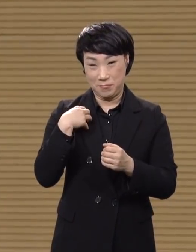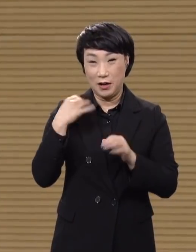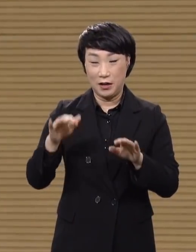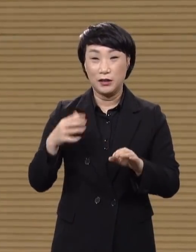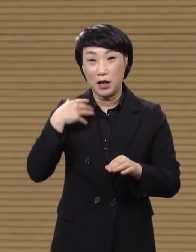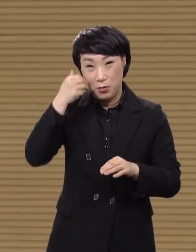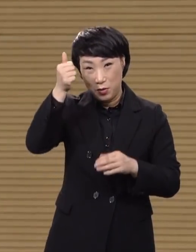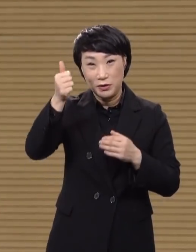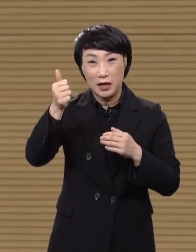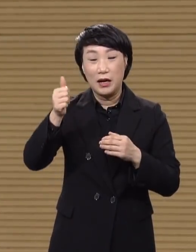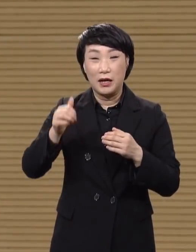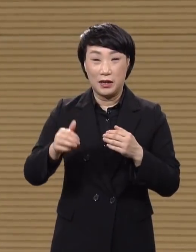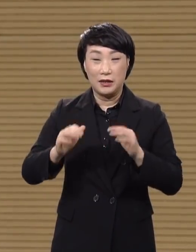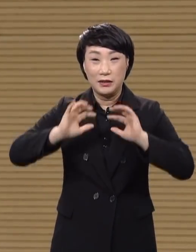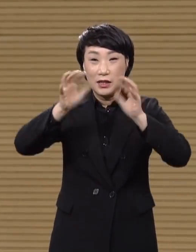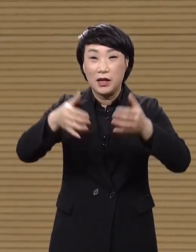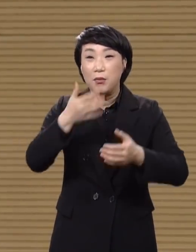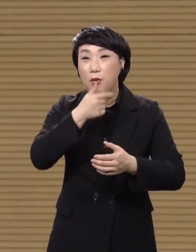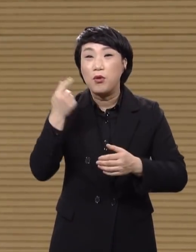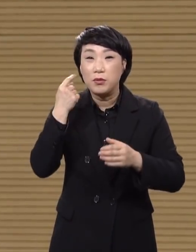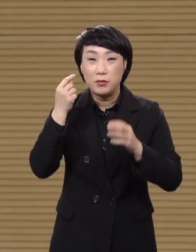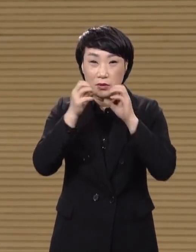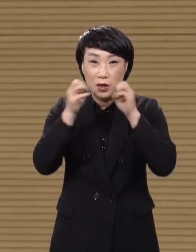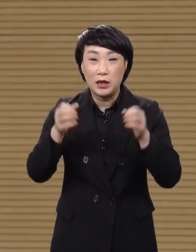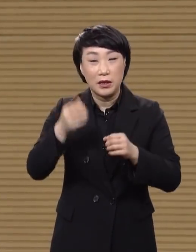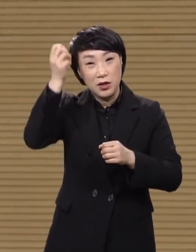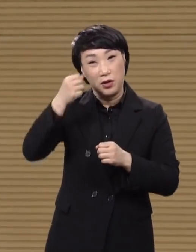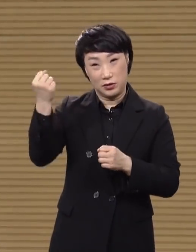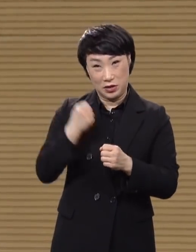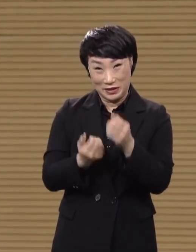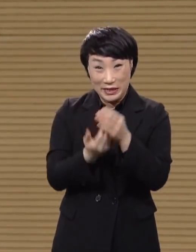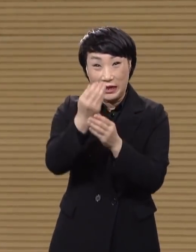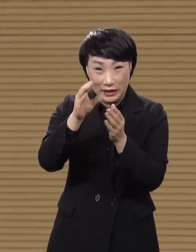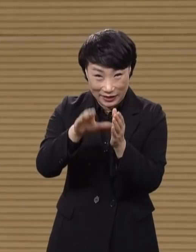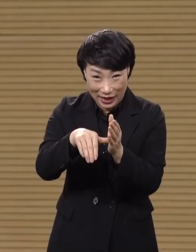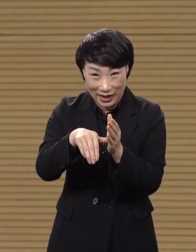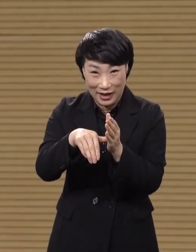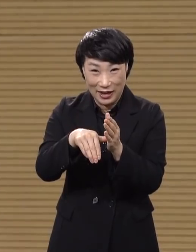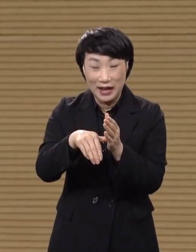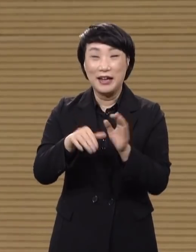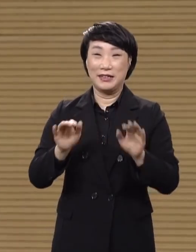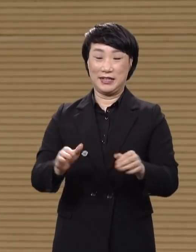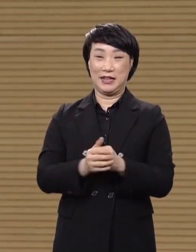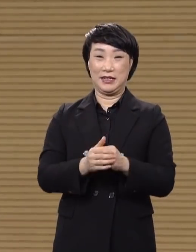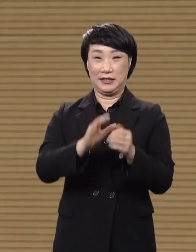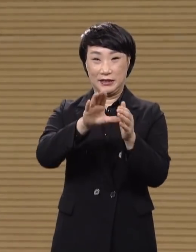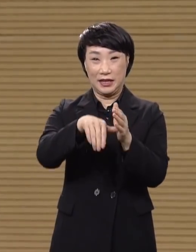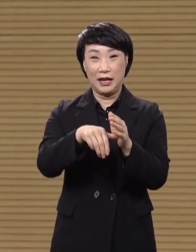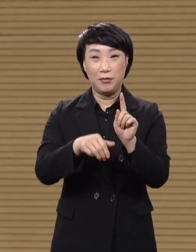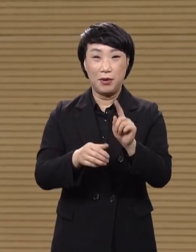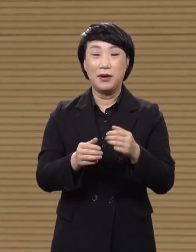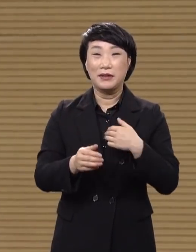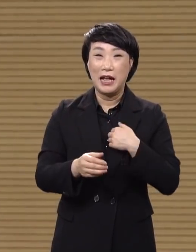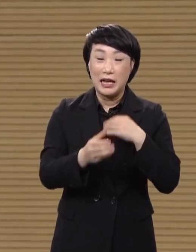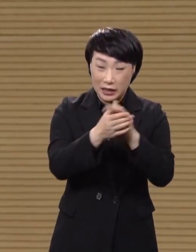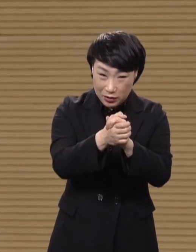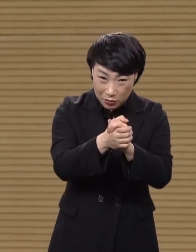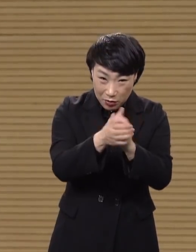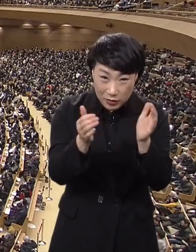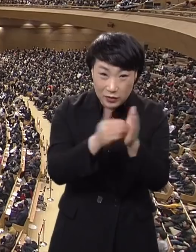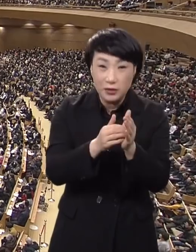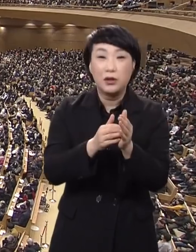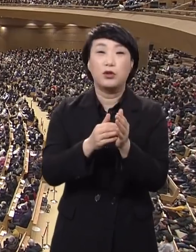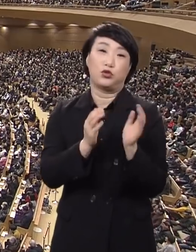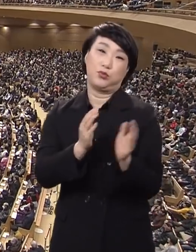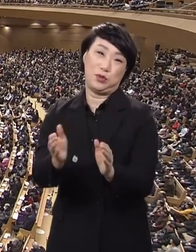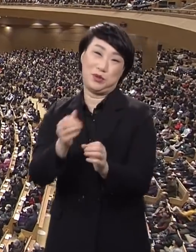담임 목사가 세계에 복음 전할 수 있는 영역이 생길 그때, 그래서 때는 내가 구했으면